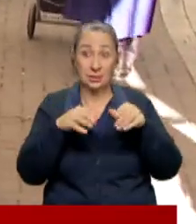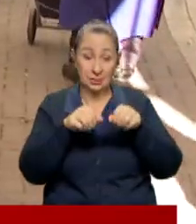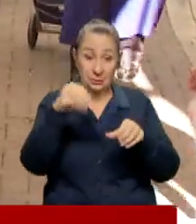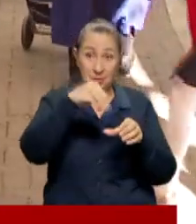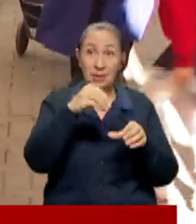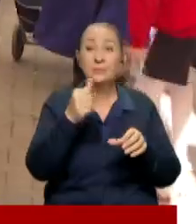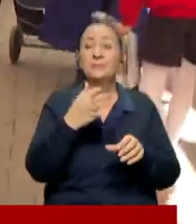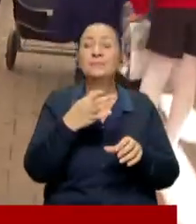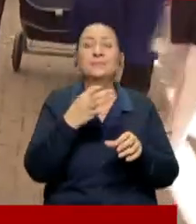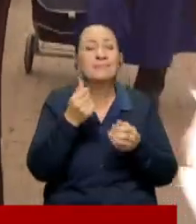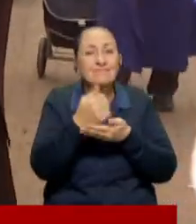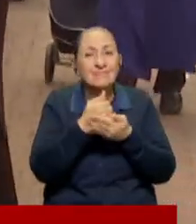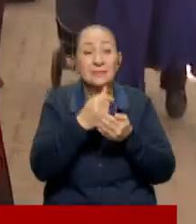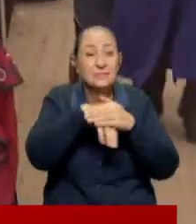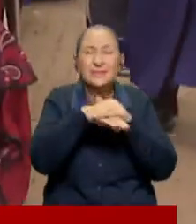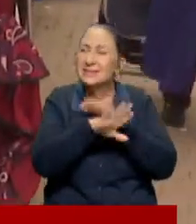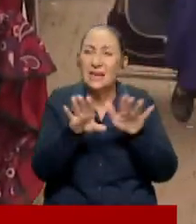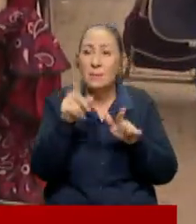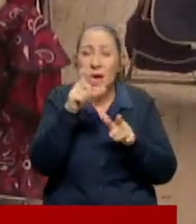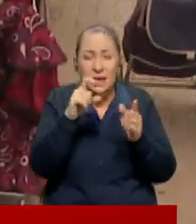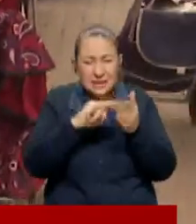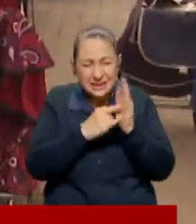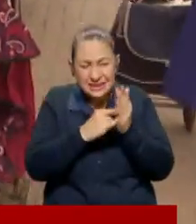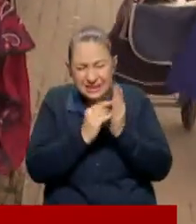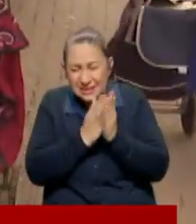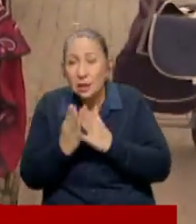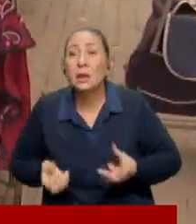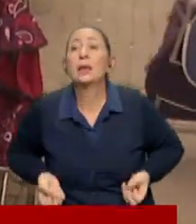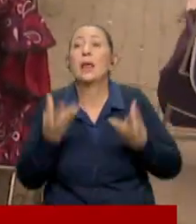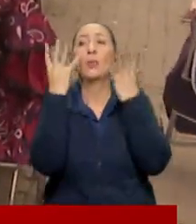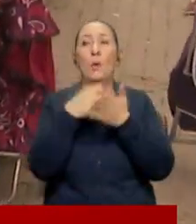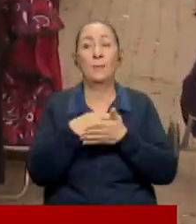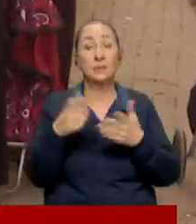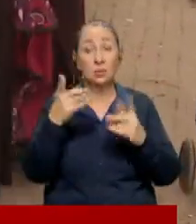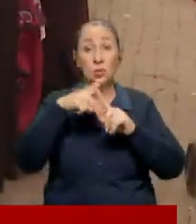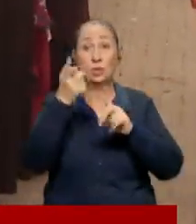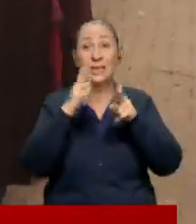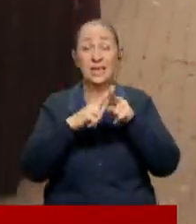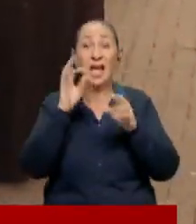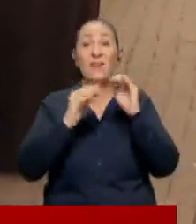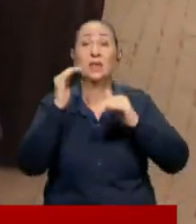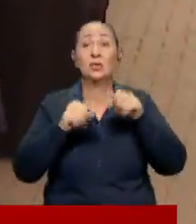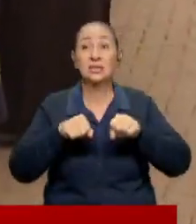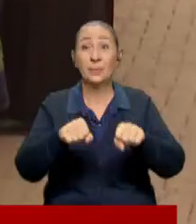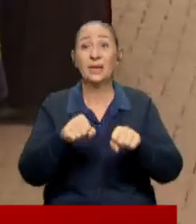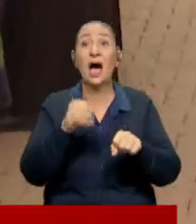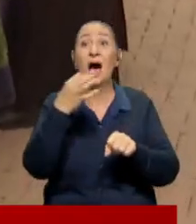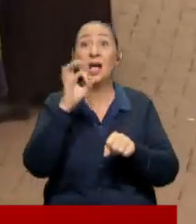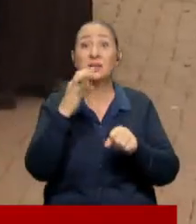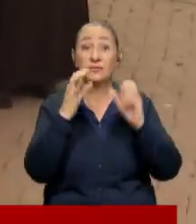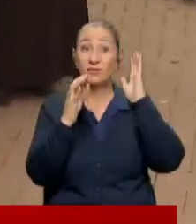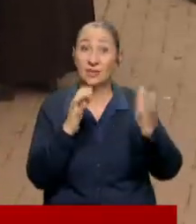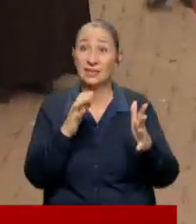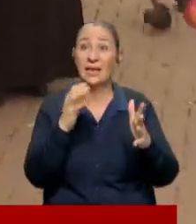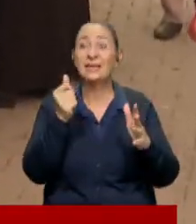Dar gelirlinin birikim yapmak bir yana ay sonunu bile getirmeye zor yetiyor maaşı ama TÜİK'in enflasyon sepetinde altının